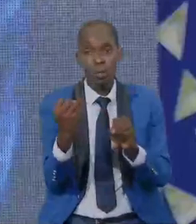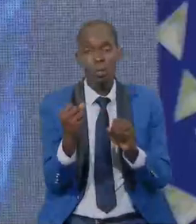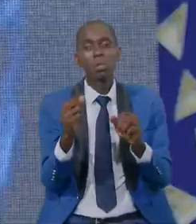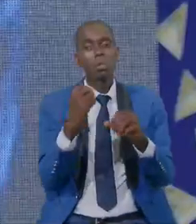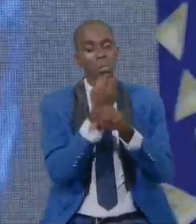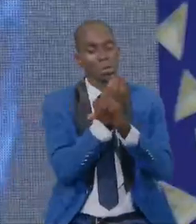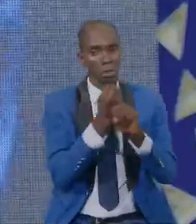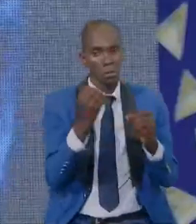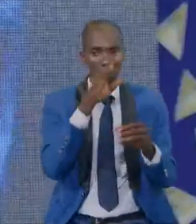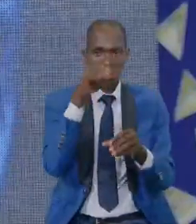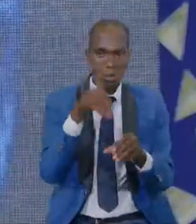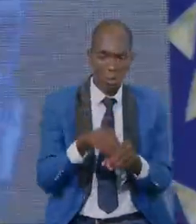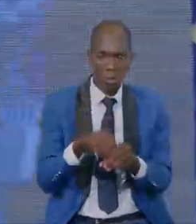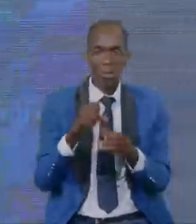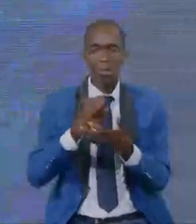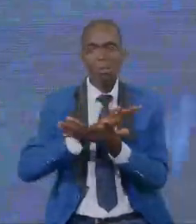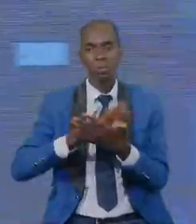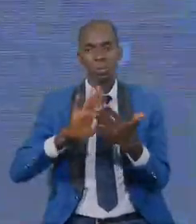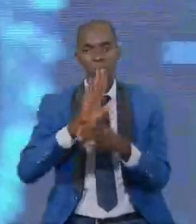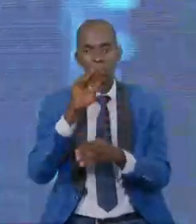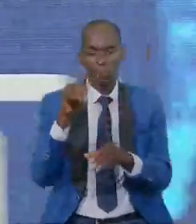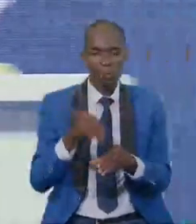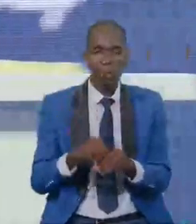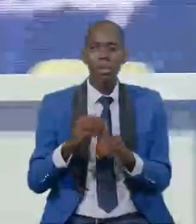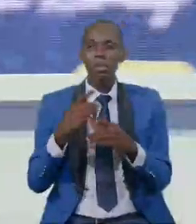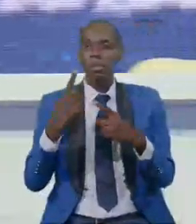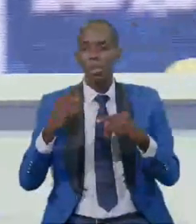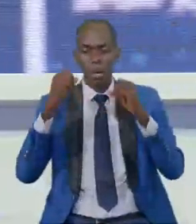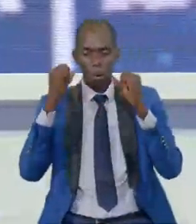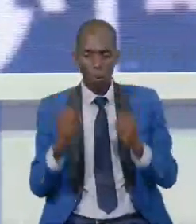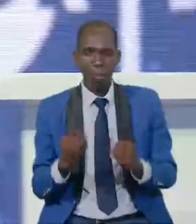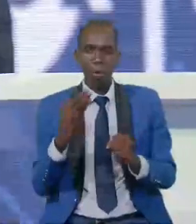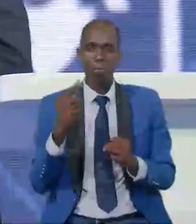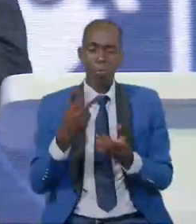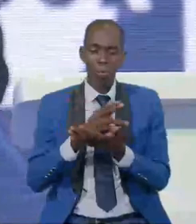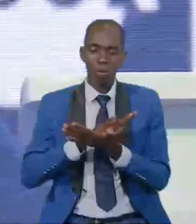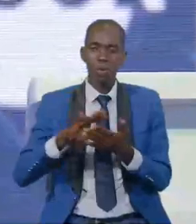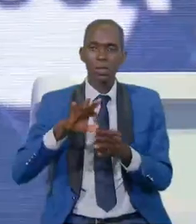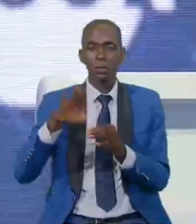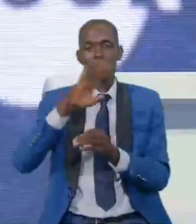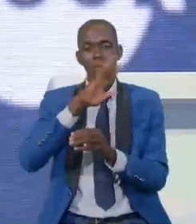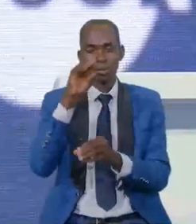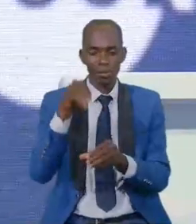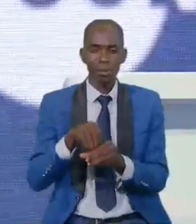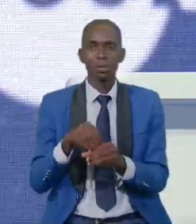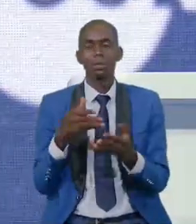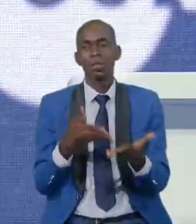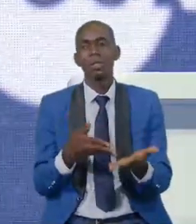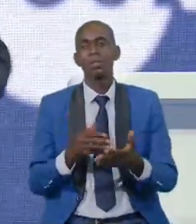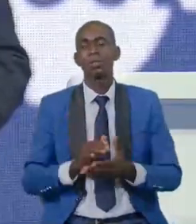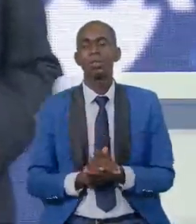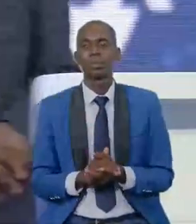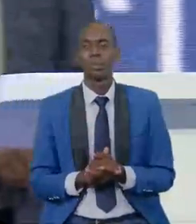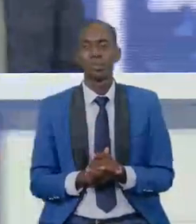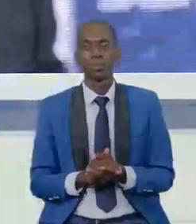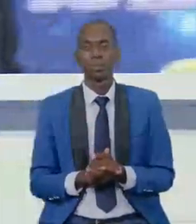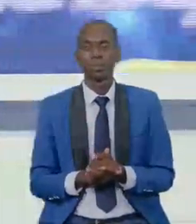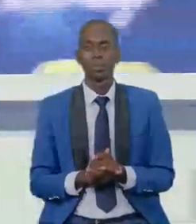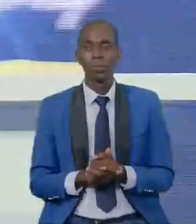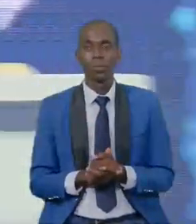He gives us sanctification. He gives us the power of the Holy Ghost. Rappelez-vous, les provisions du ciel ne sont